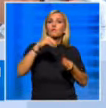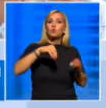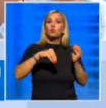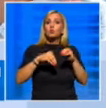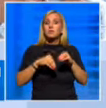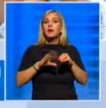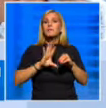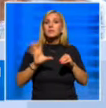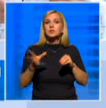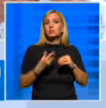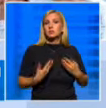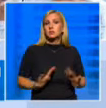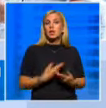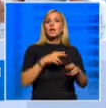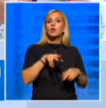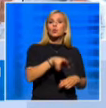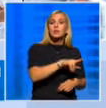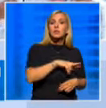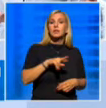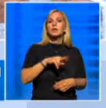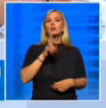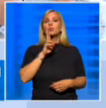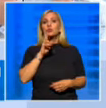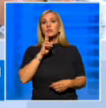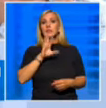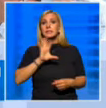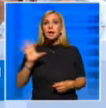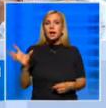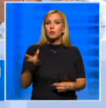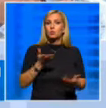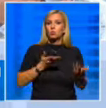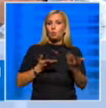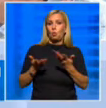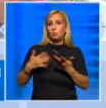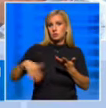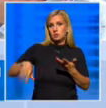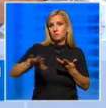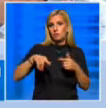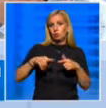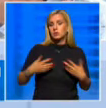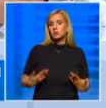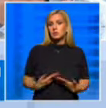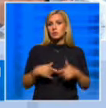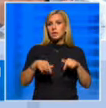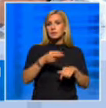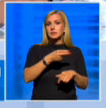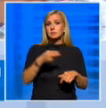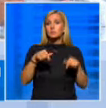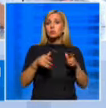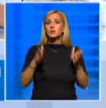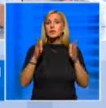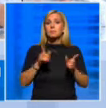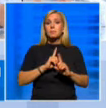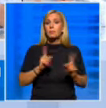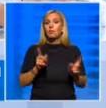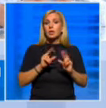заинтересовани страни, както родители, така и учители, така и цялото общество, което е пряко заинтересовано от тази тема, но на този етап не можем да